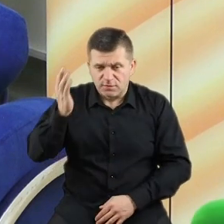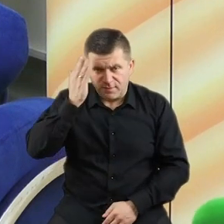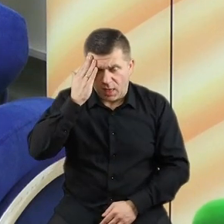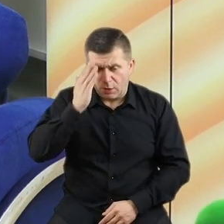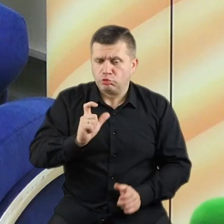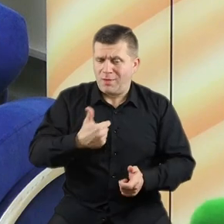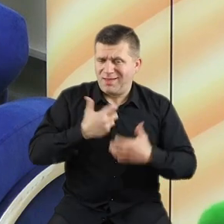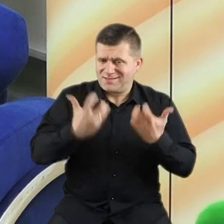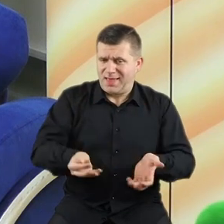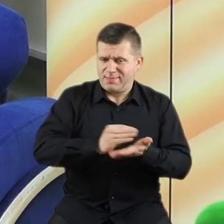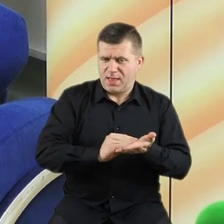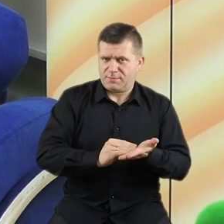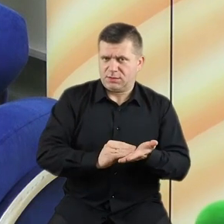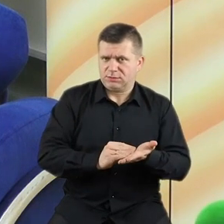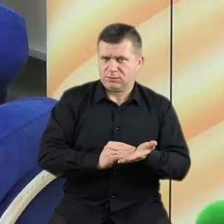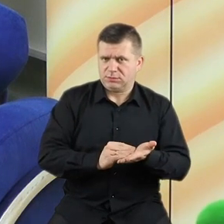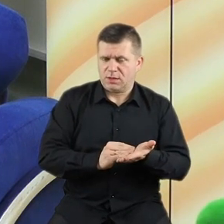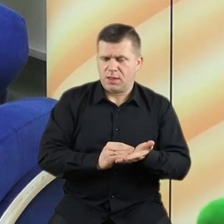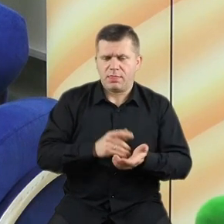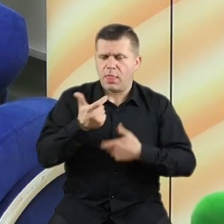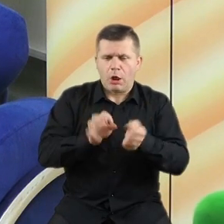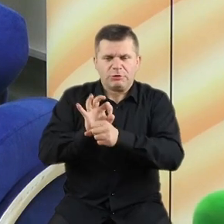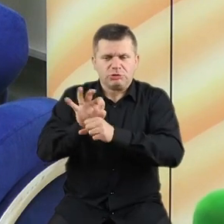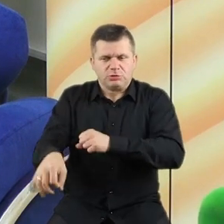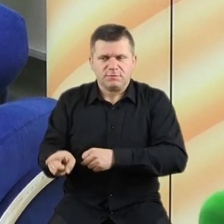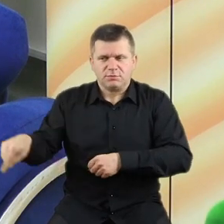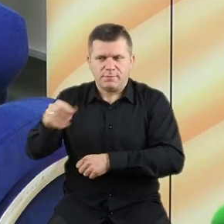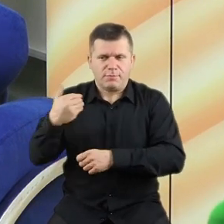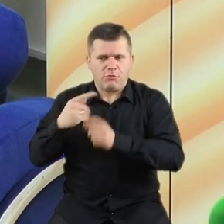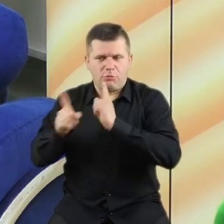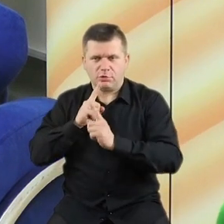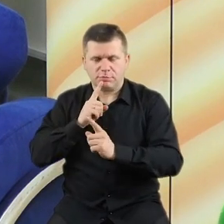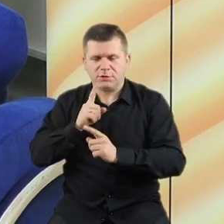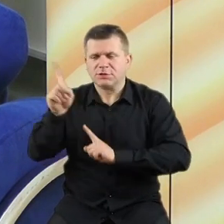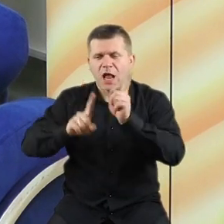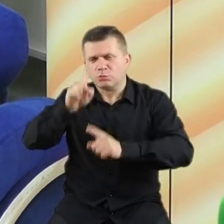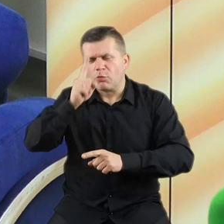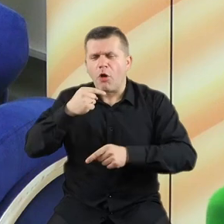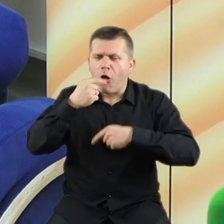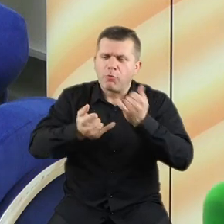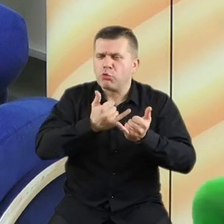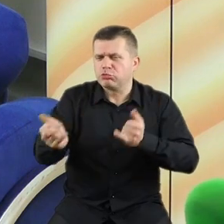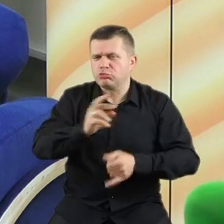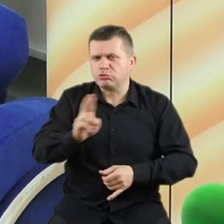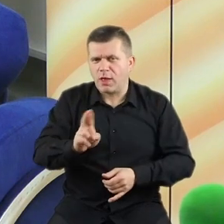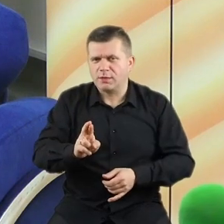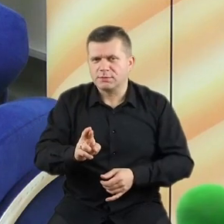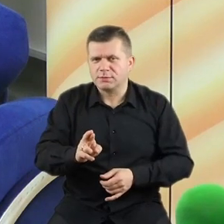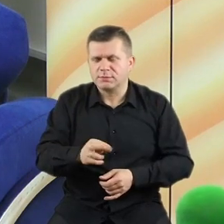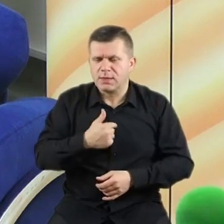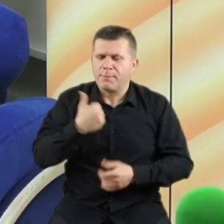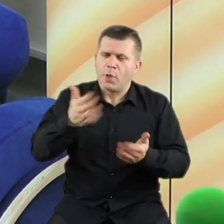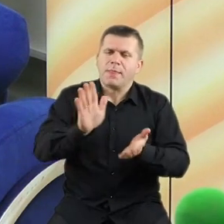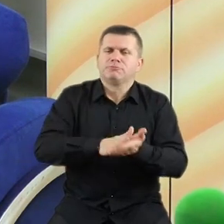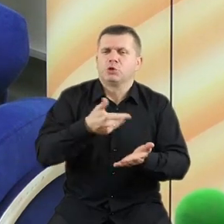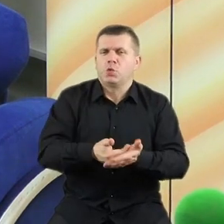muszę wiedzieć, że to, co chcę napisać, ich nie skrzywdzi. Bo czasami ludzie mówią rzeczy, to nie znaczy, że jakoś cenzuruję,